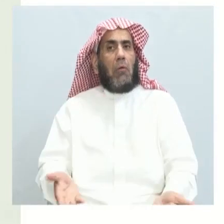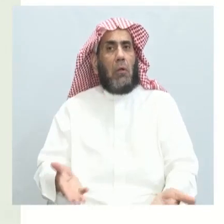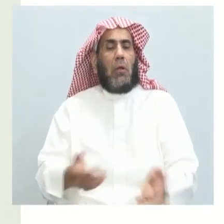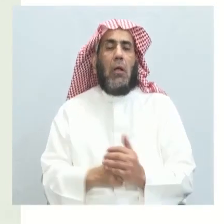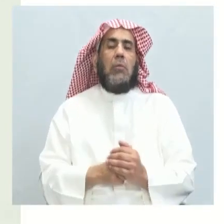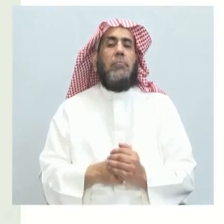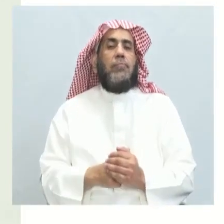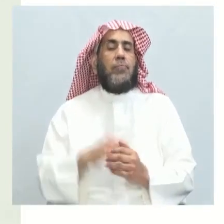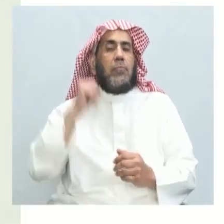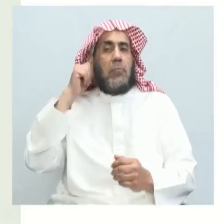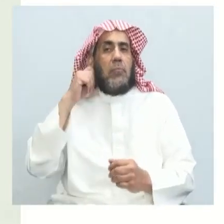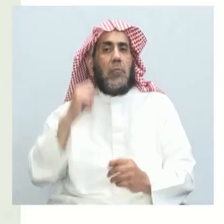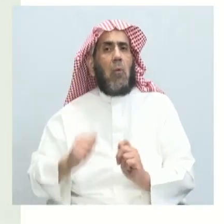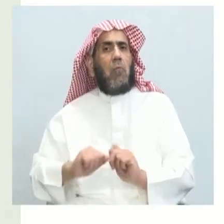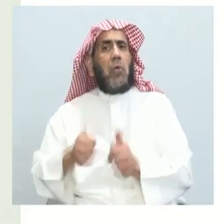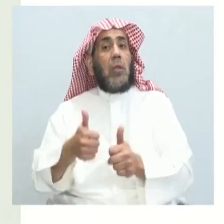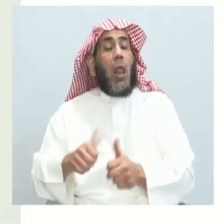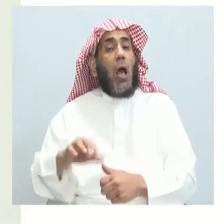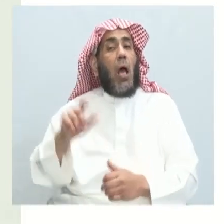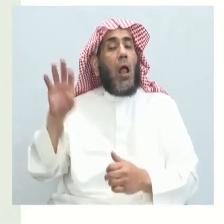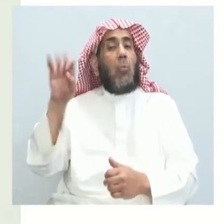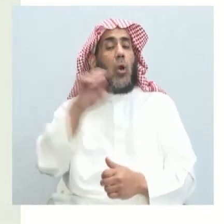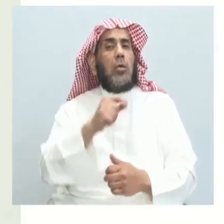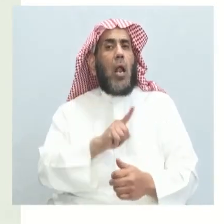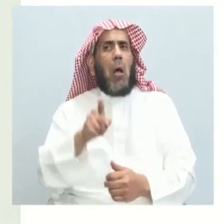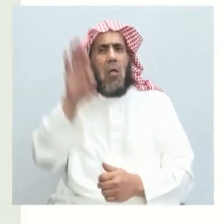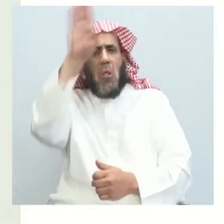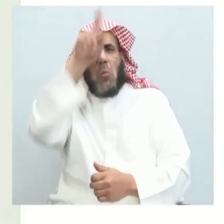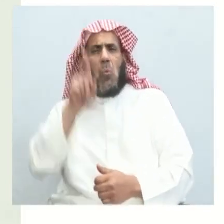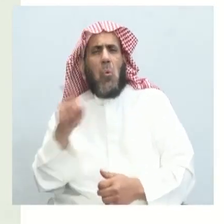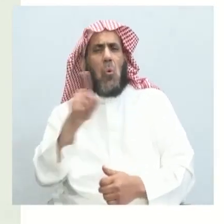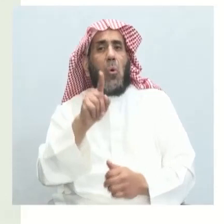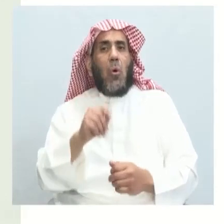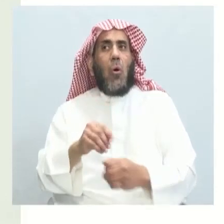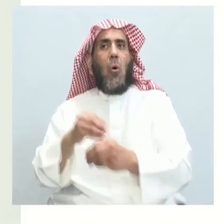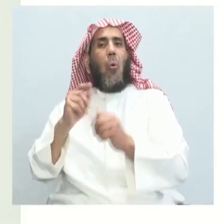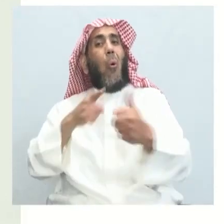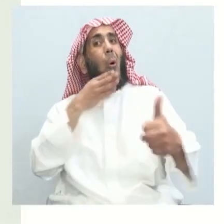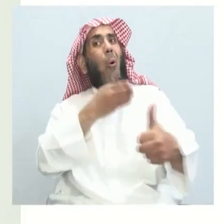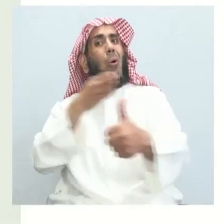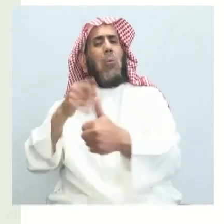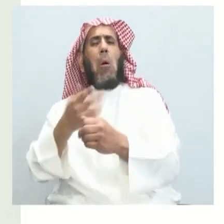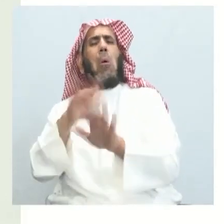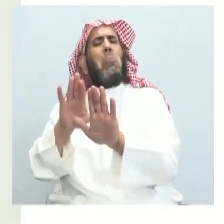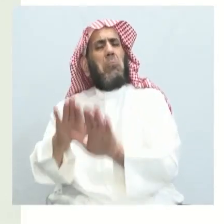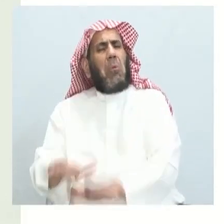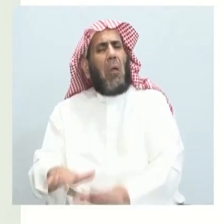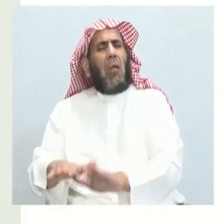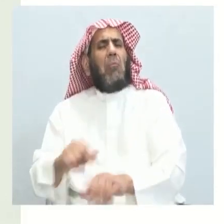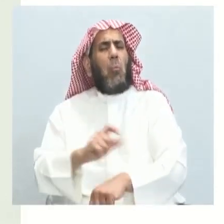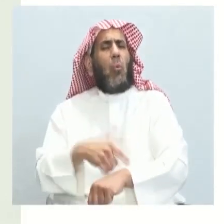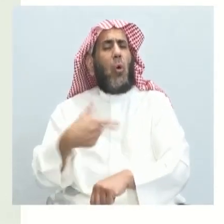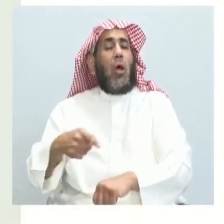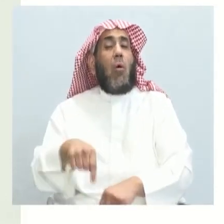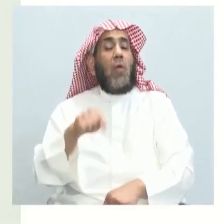بشجاعه فانطلق المرقش الى بعض الملوك ومدحه وبقي عنده زمنا